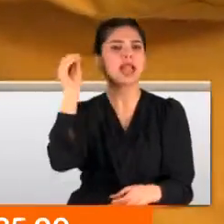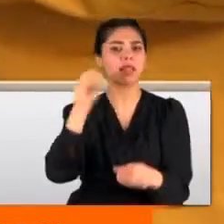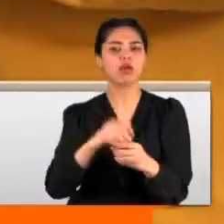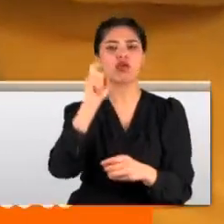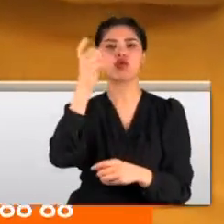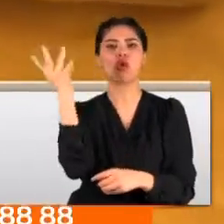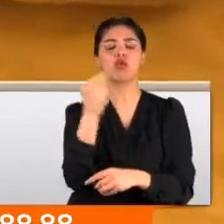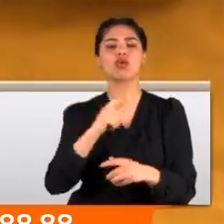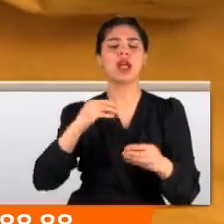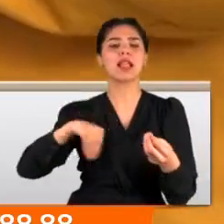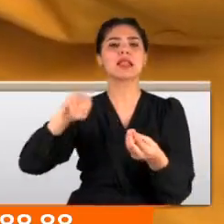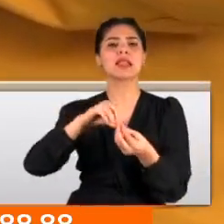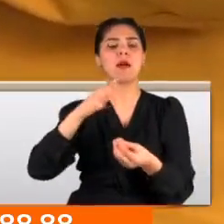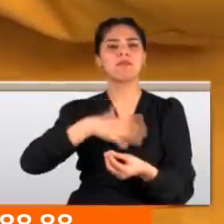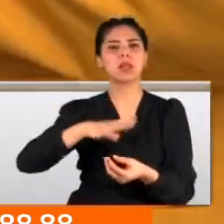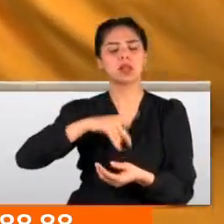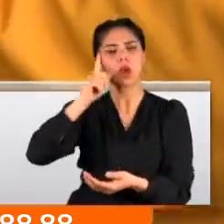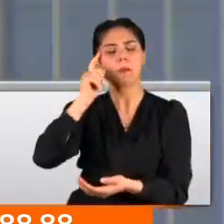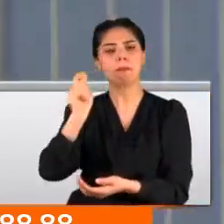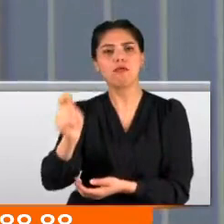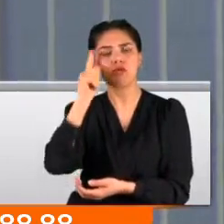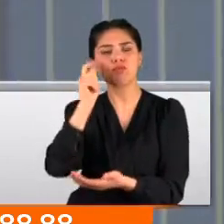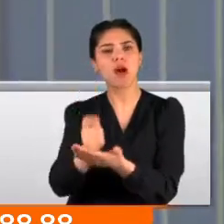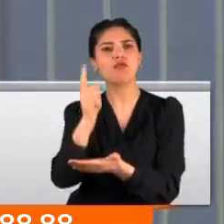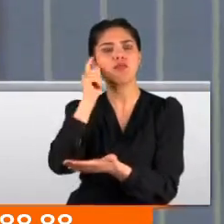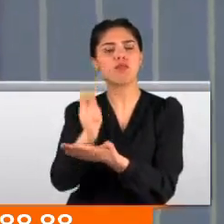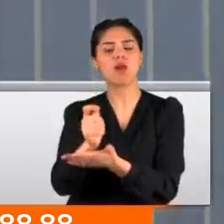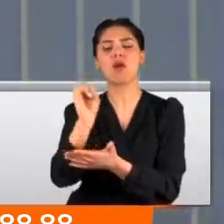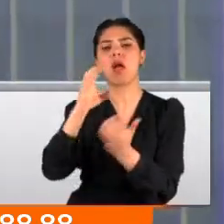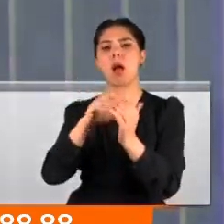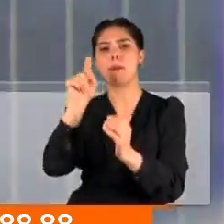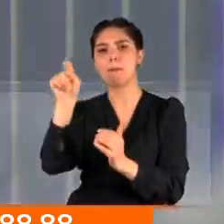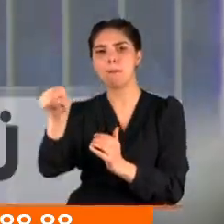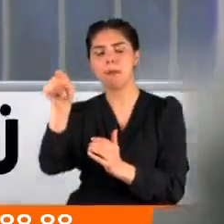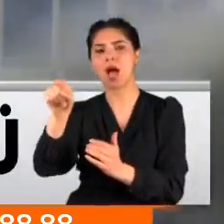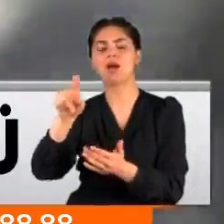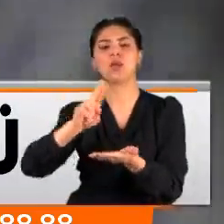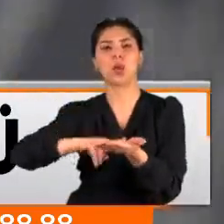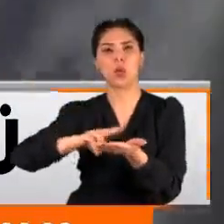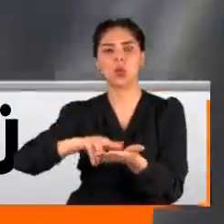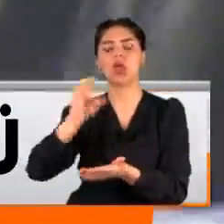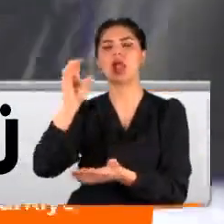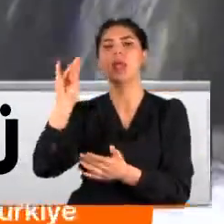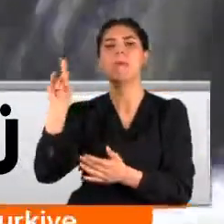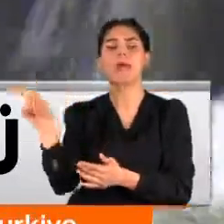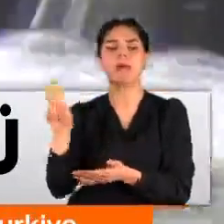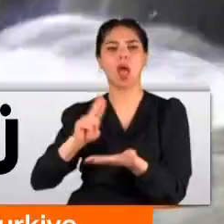talebi %94'ü buldu. Fahiş zam talebini AK Parti ve MHP'li meclis üyeleri durdurdu.